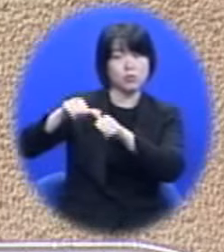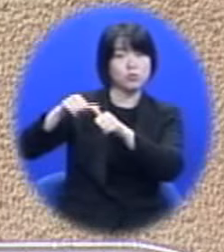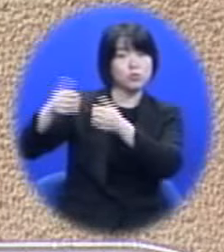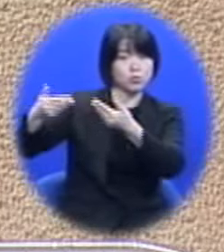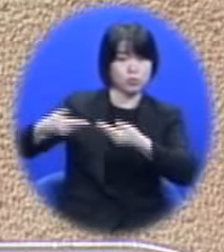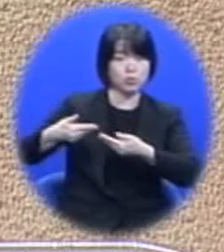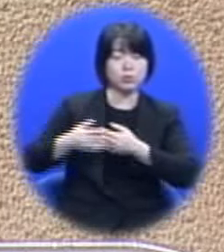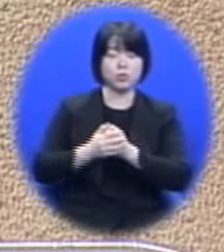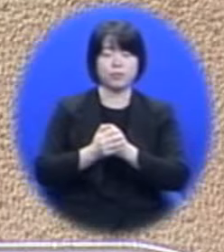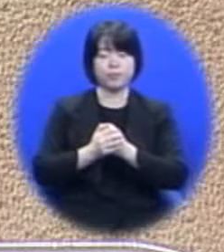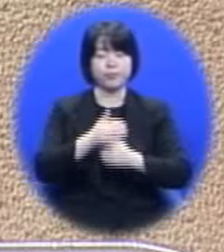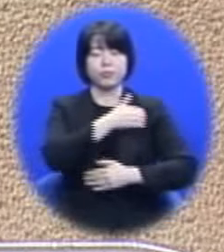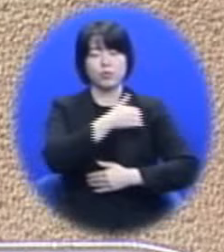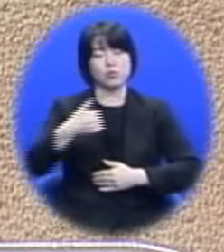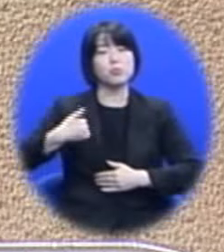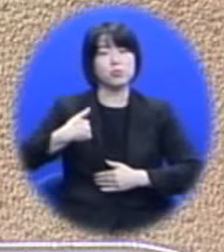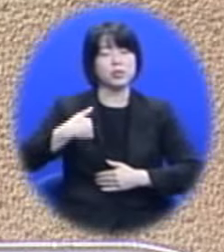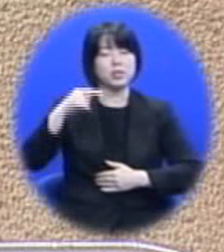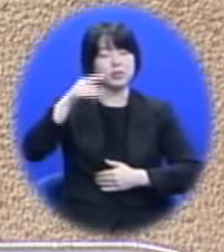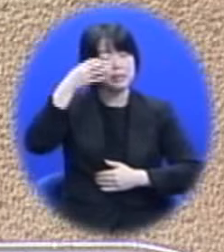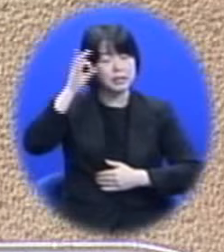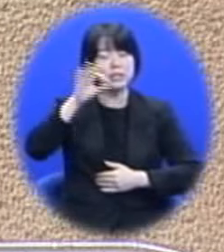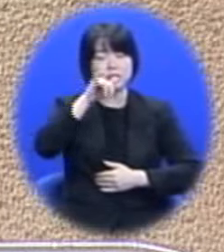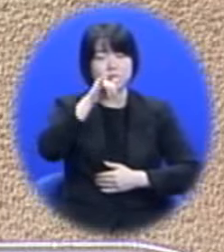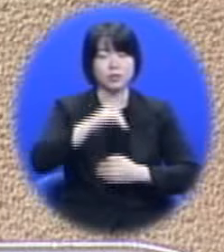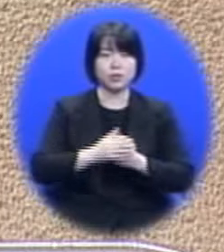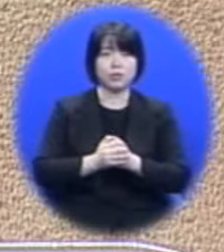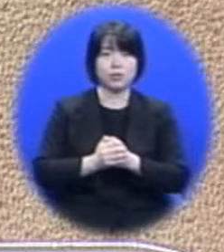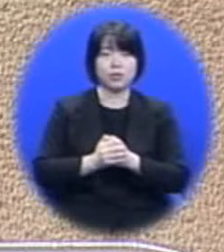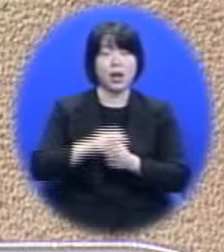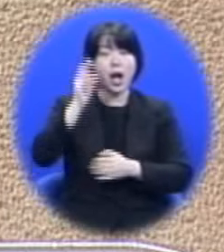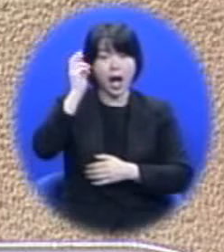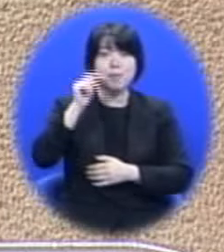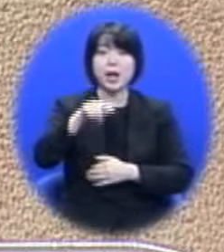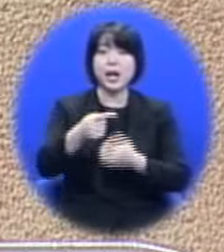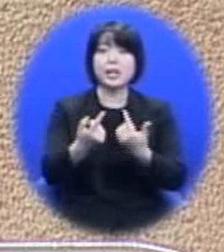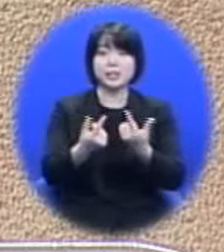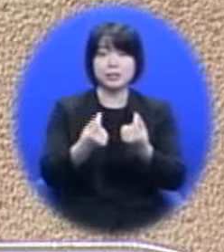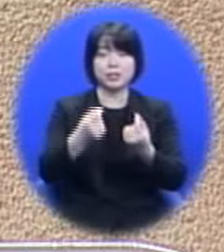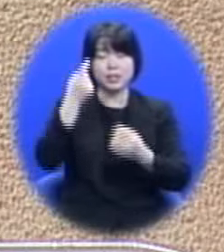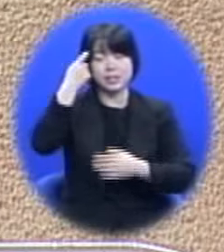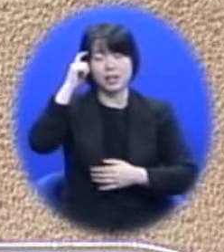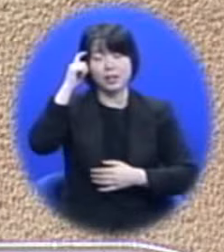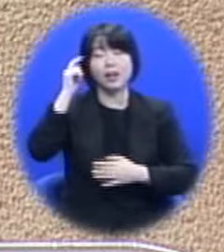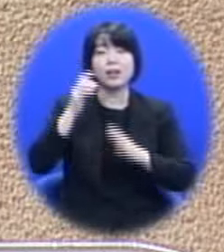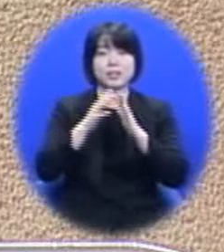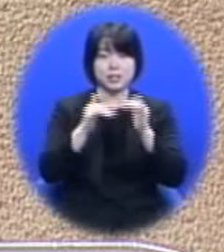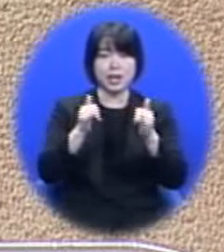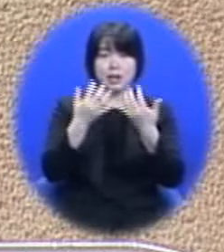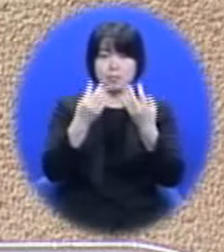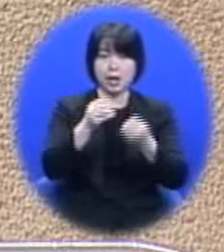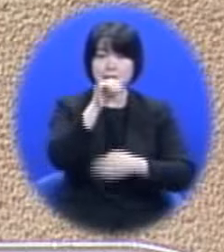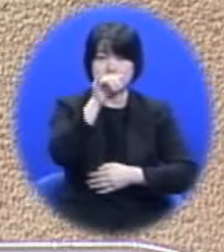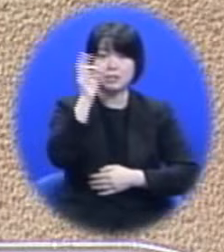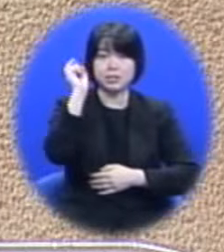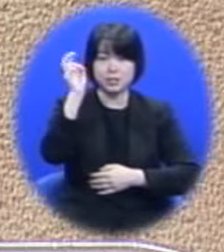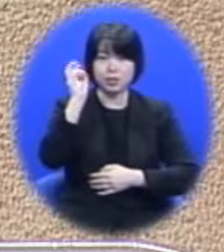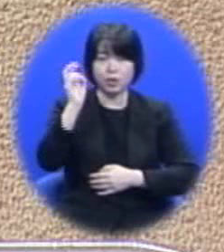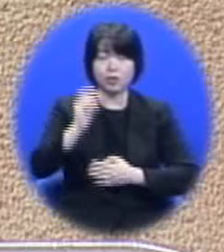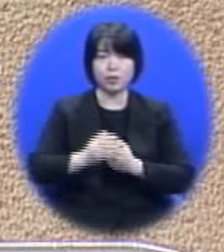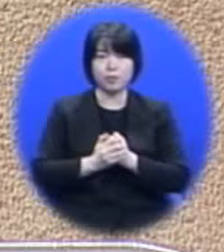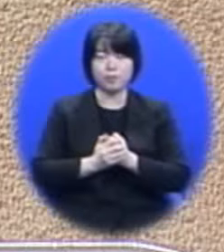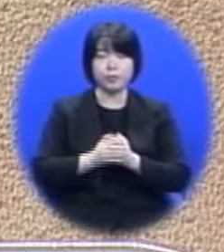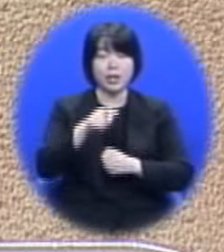충분히 그럴 수 있다고 생각합니다. 아마 그렇게 생각하는 사람이 많았겠죠. 그동안에